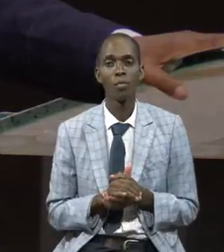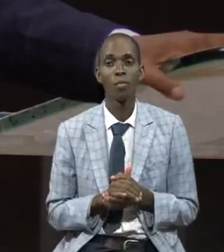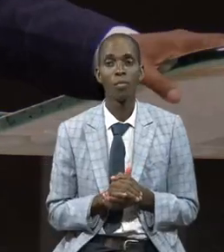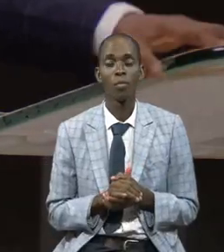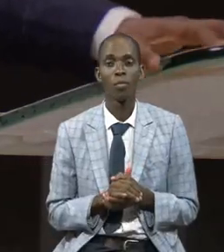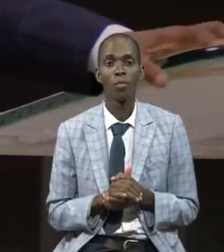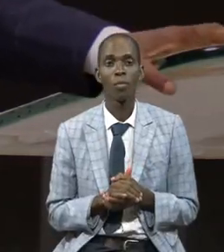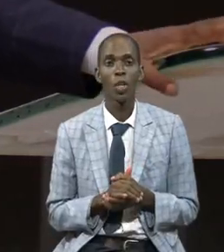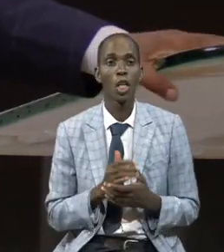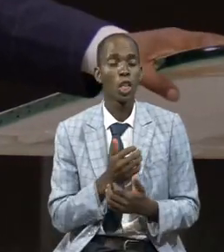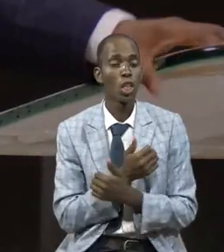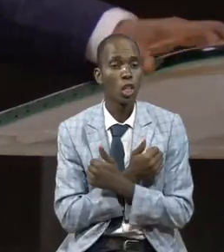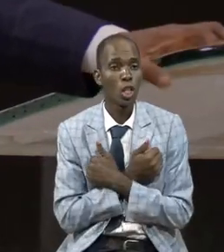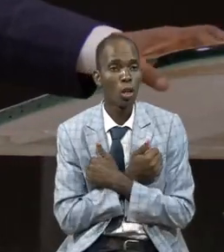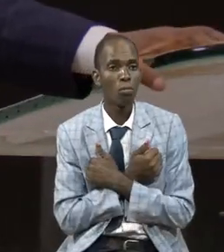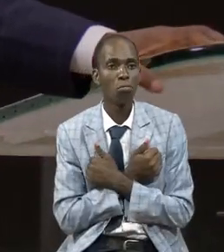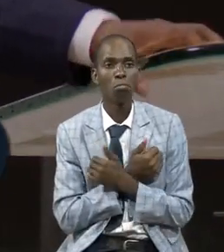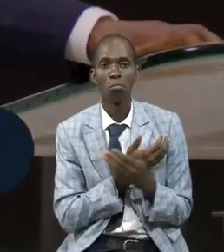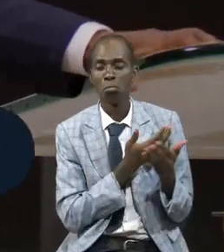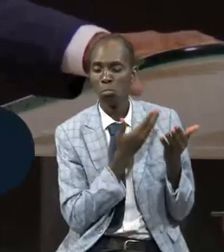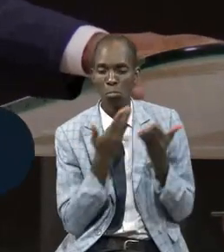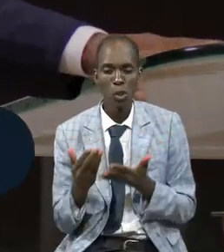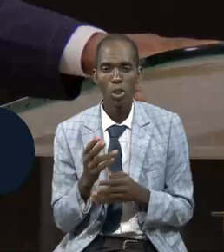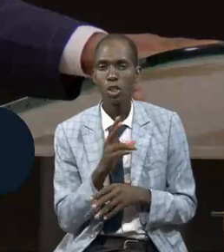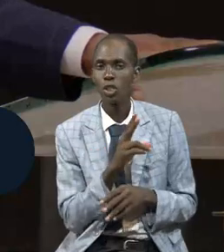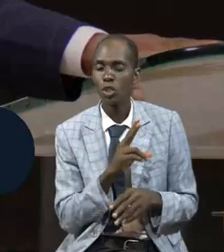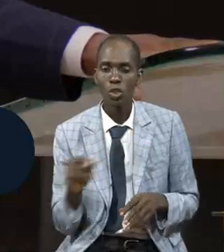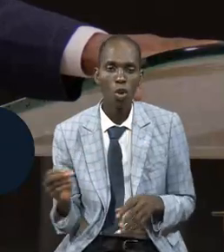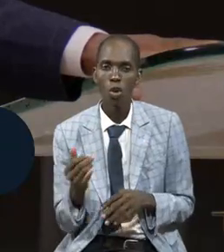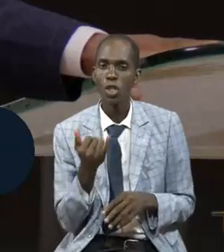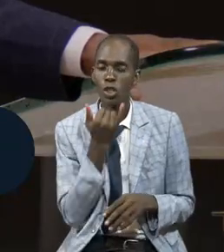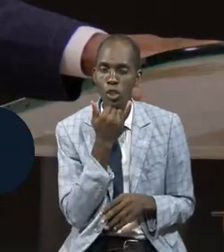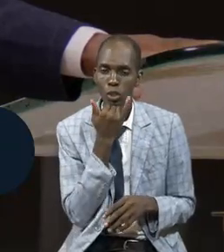L'amour ne fait point de mal au prochain.